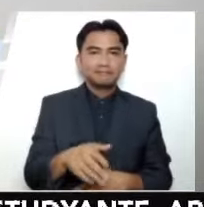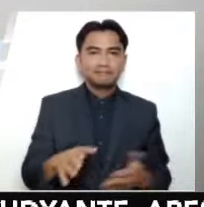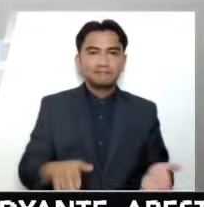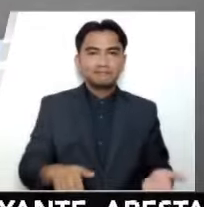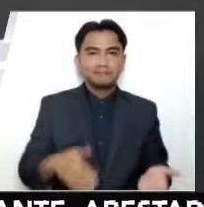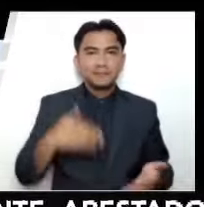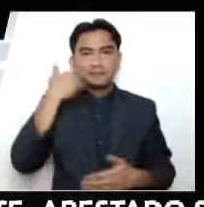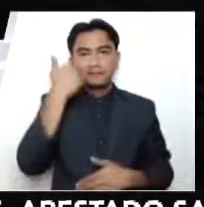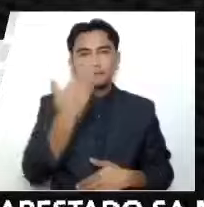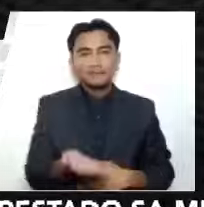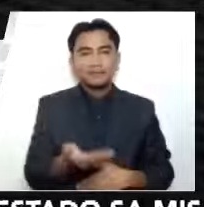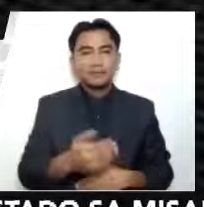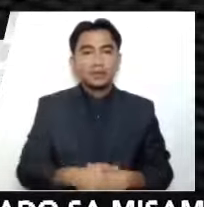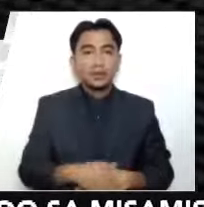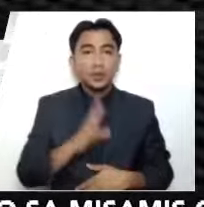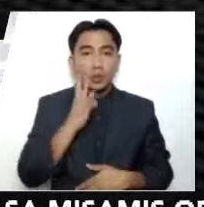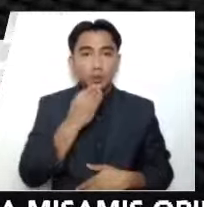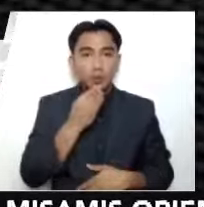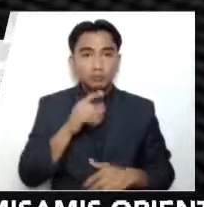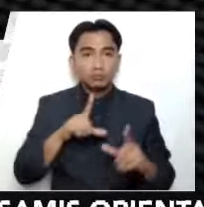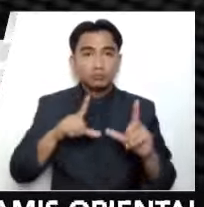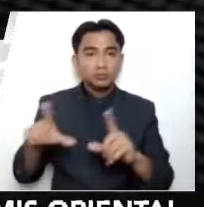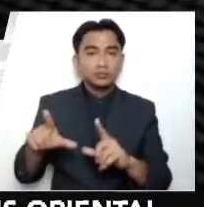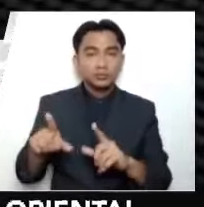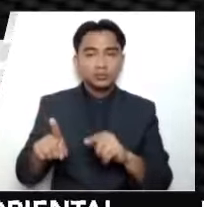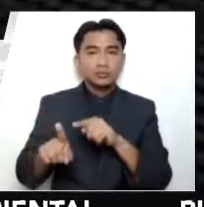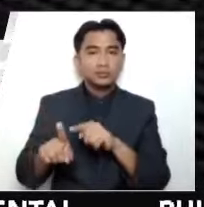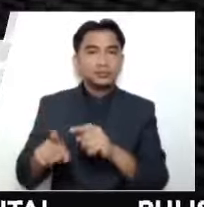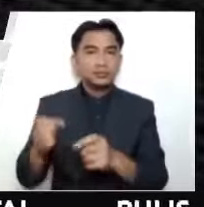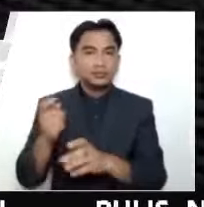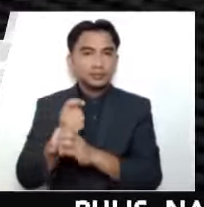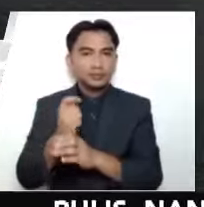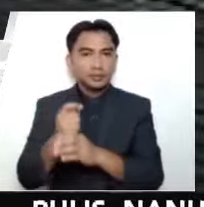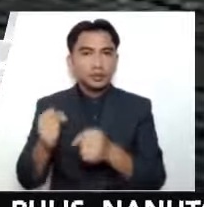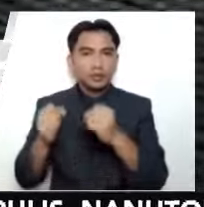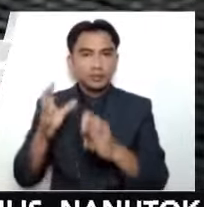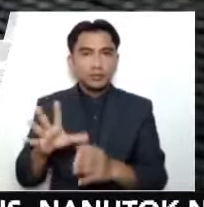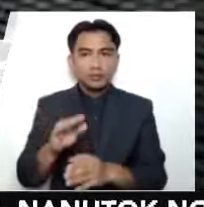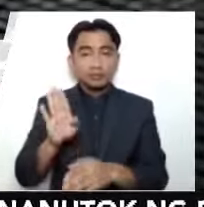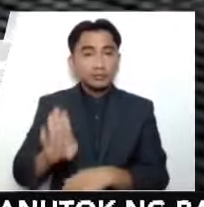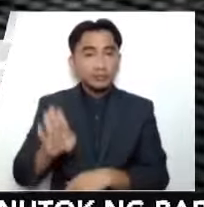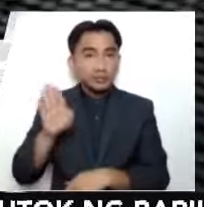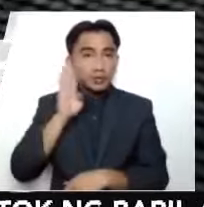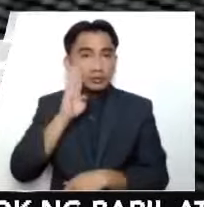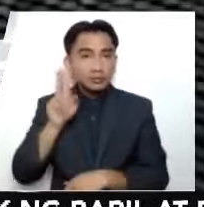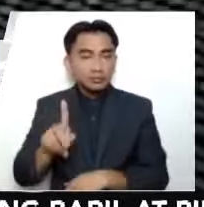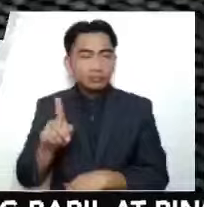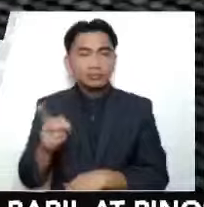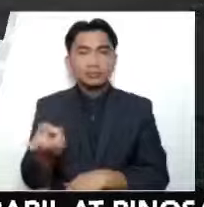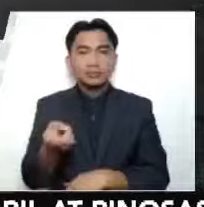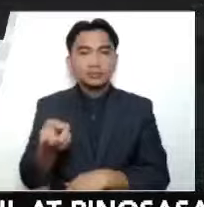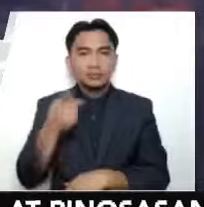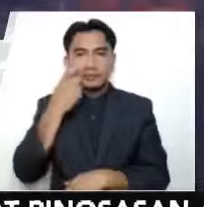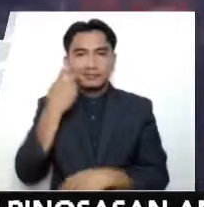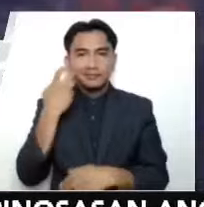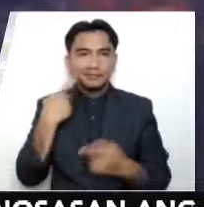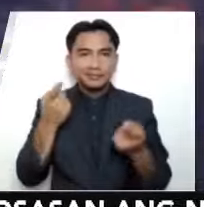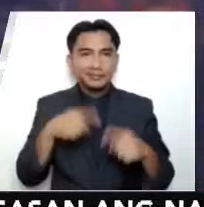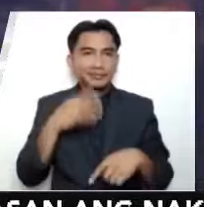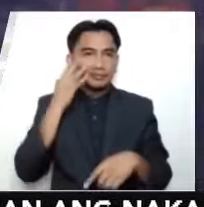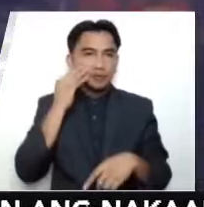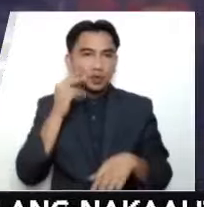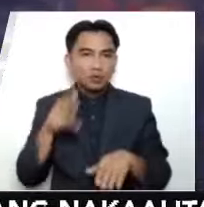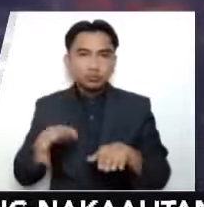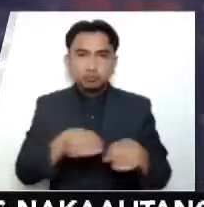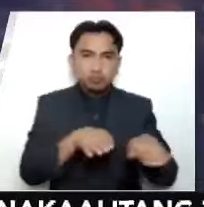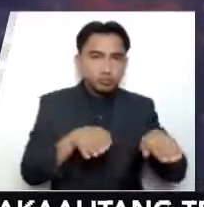sa pamamaslang, isa pang taxi driver at kapatid itong nakasagutan ni Pelayo dahil sa gitgitan sa kalsada. Allegedly, ito